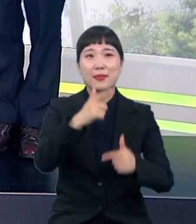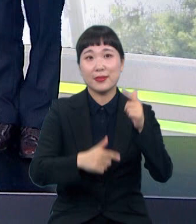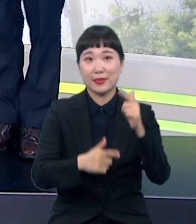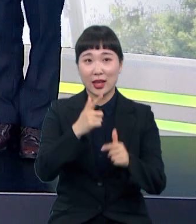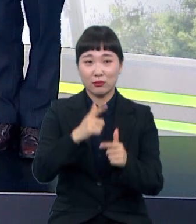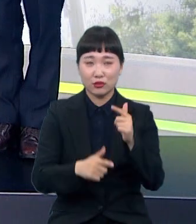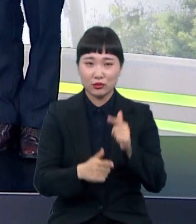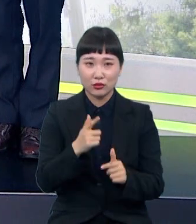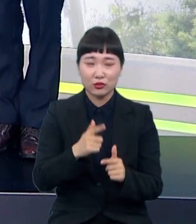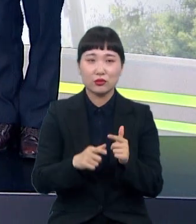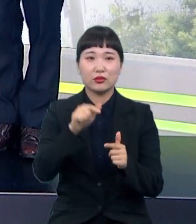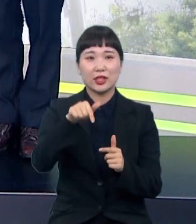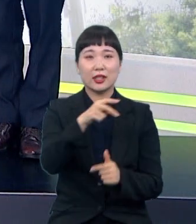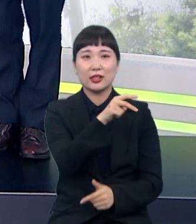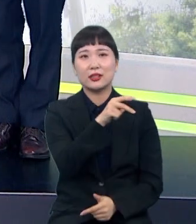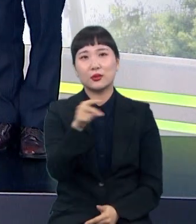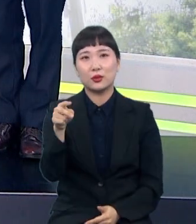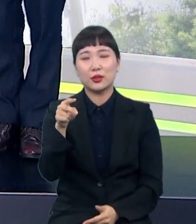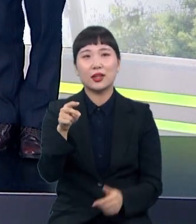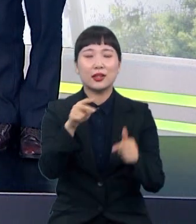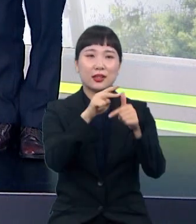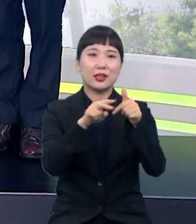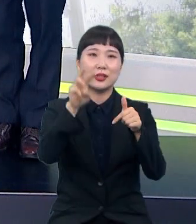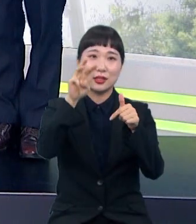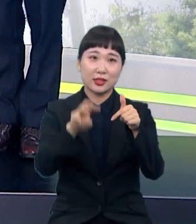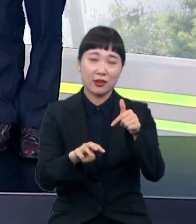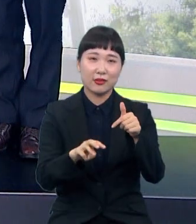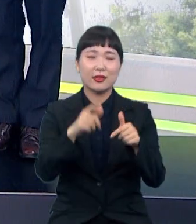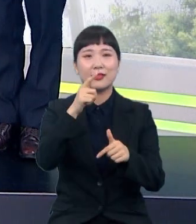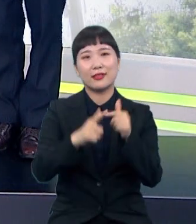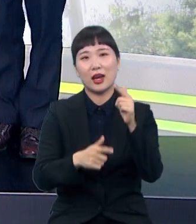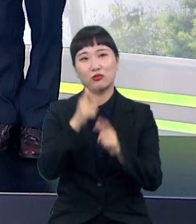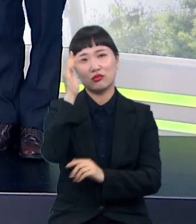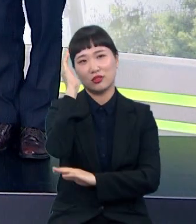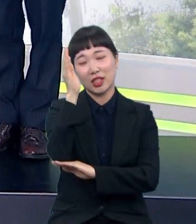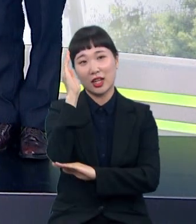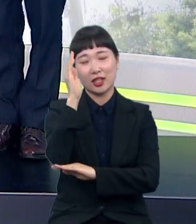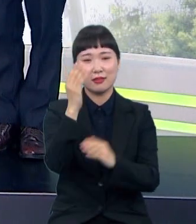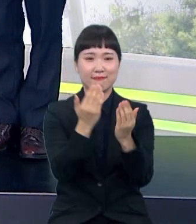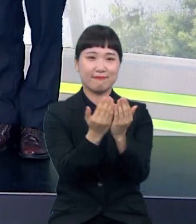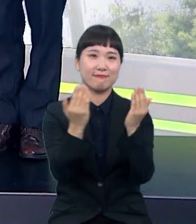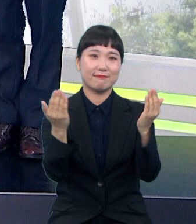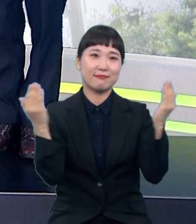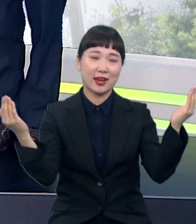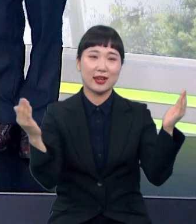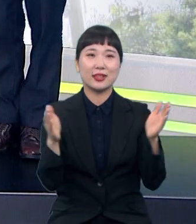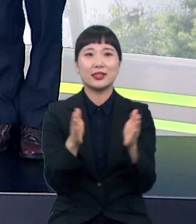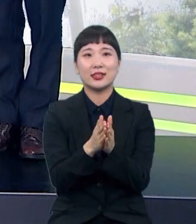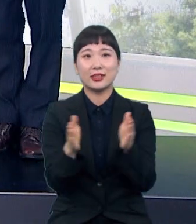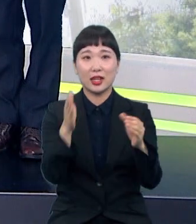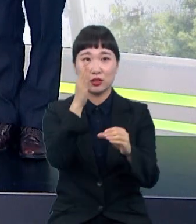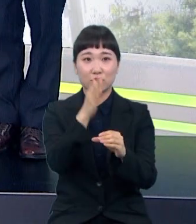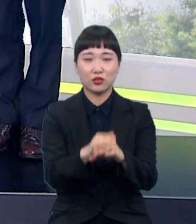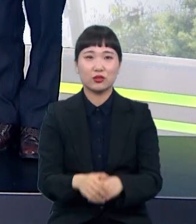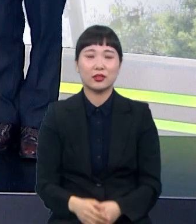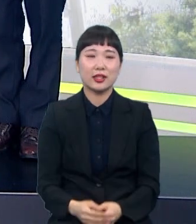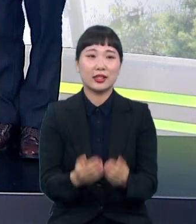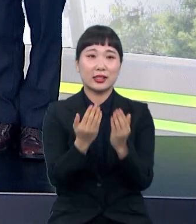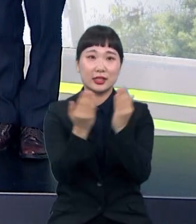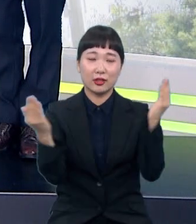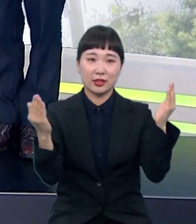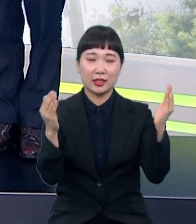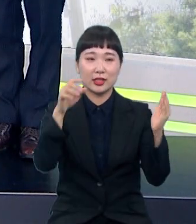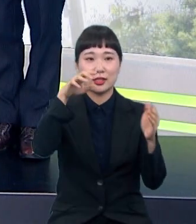4개가 되기도 하죠. 인천의 나무에 얽힌 이야기를 담은 전시회가 열리고 있습니다. 전시가 열리고 있는 장소도